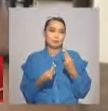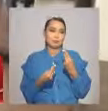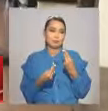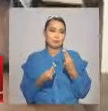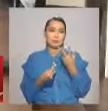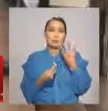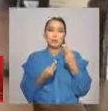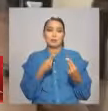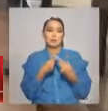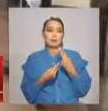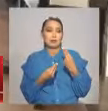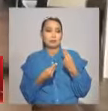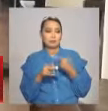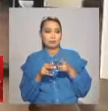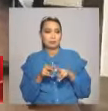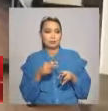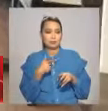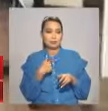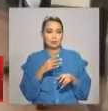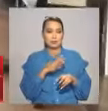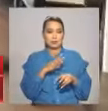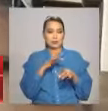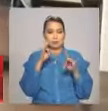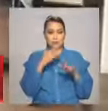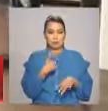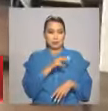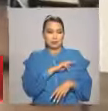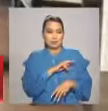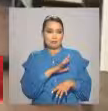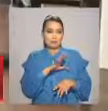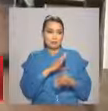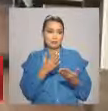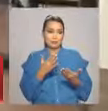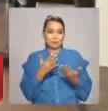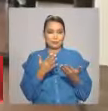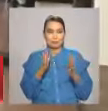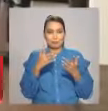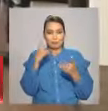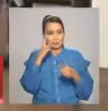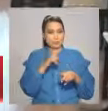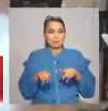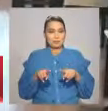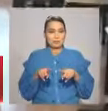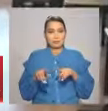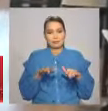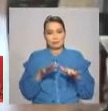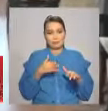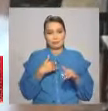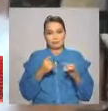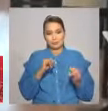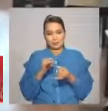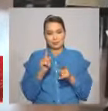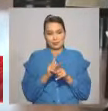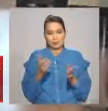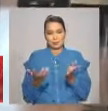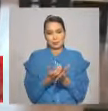Она начала падать, тарелка, я сразу, реакция сработала. Вот так, как видео получилось потом. Просто для себя интересно это